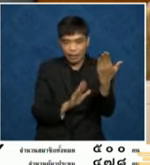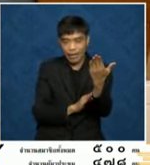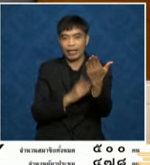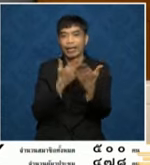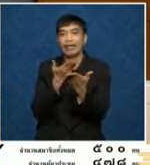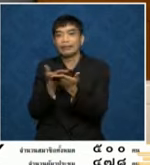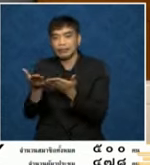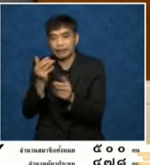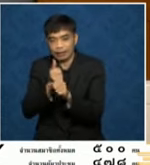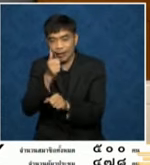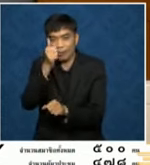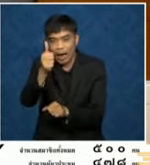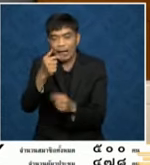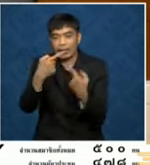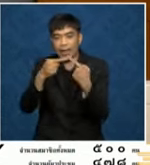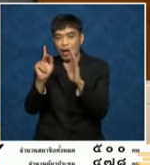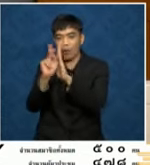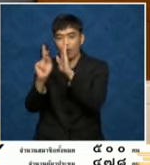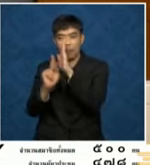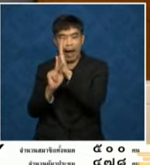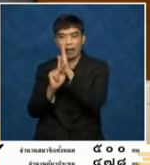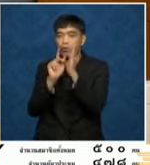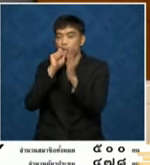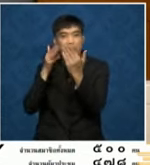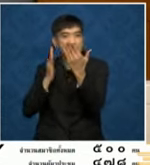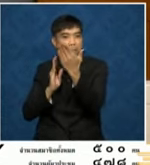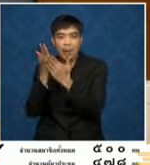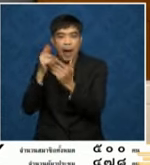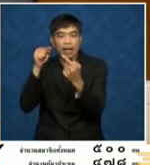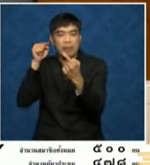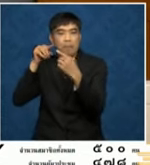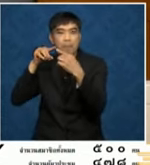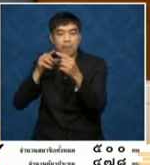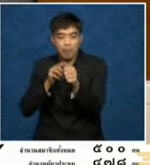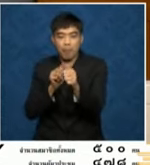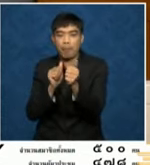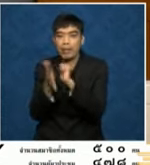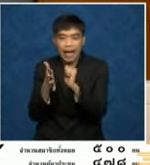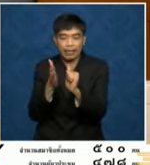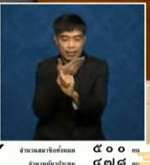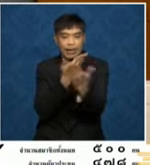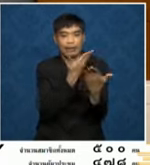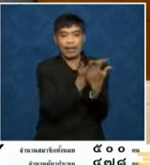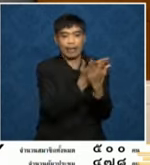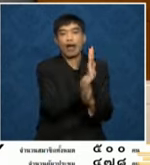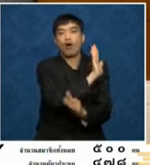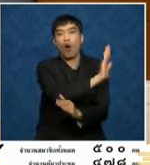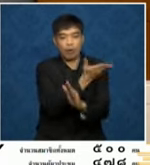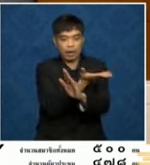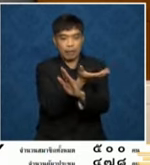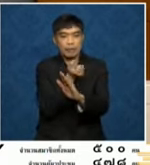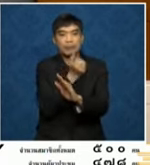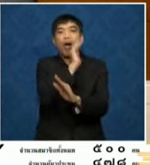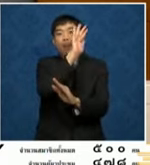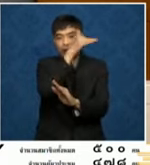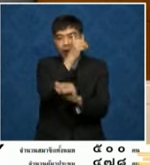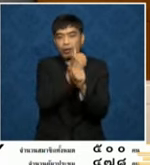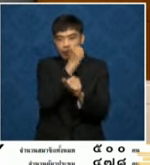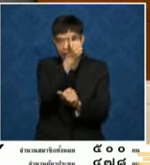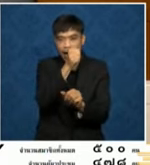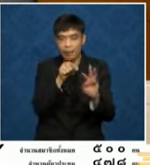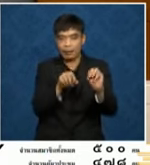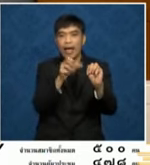ะครับแต่ถ้าออกไม่ทันก็เป็นเรื่องของการใช้จ่ายงบไปพลางก่อนนะครับซึ่งพ.ร.บ.วิธีการงบประมาณมาตรา12